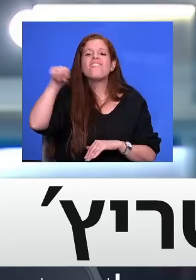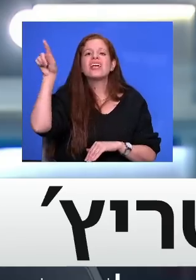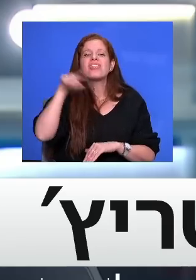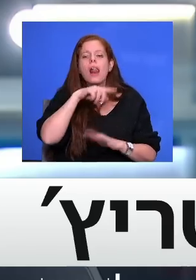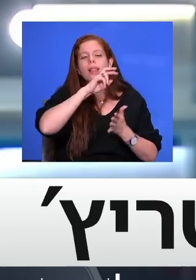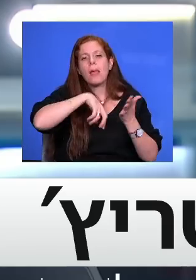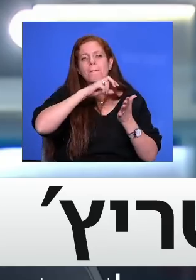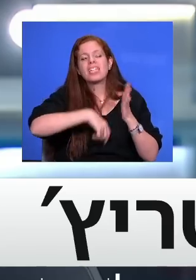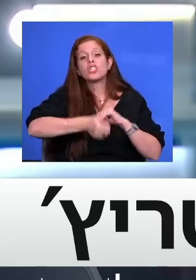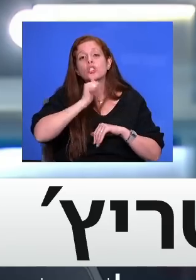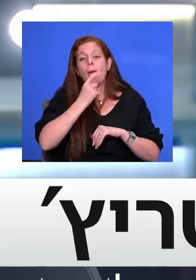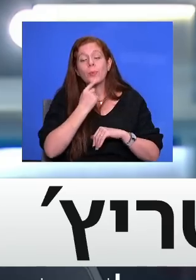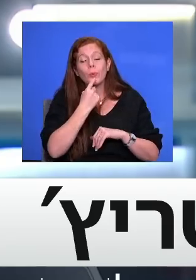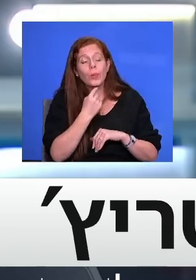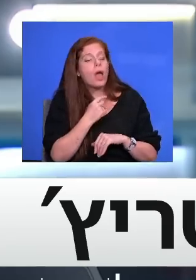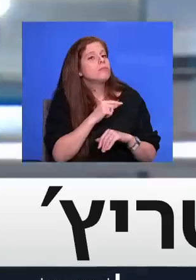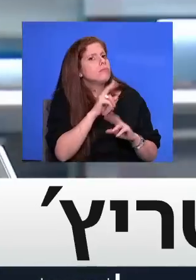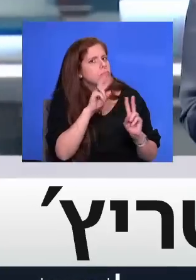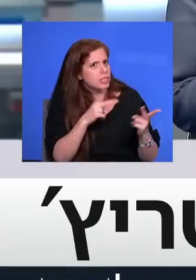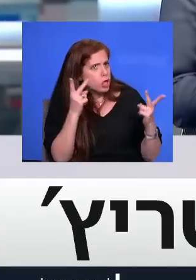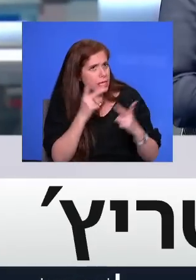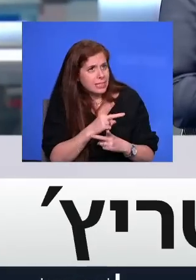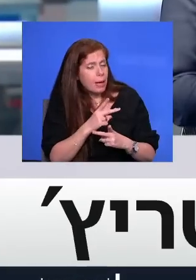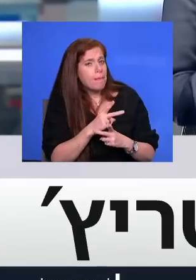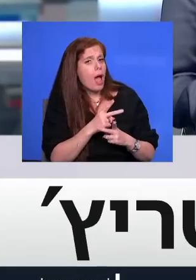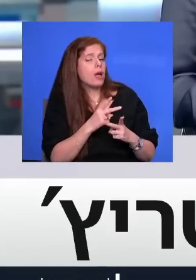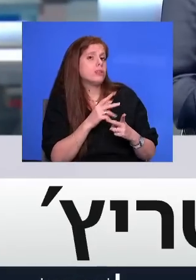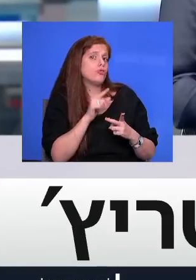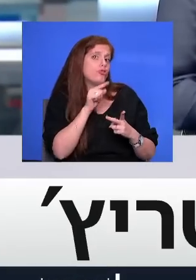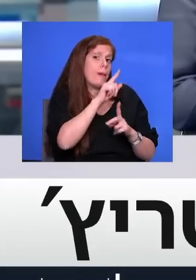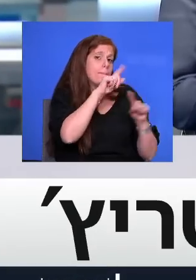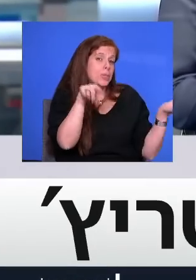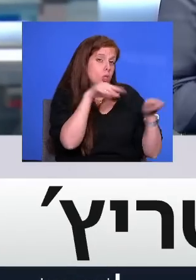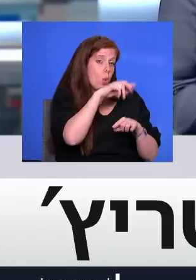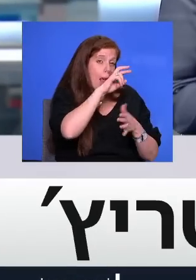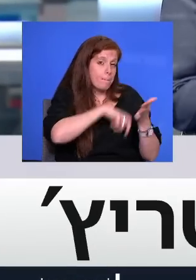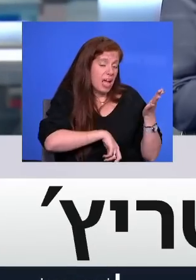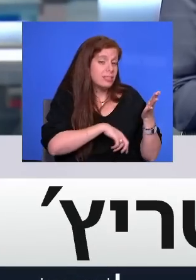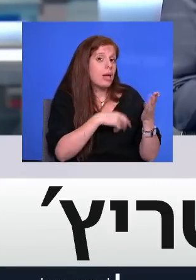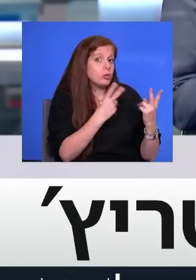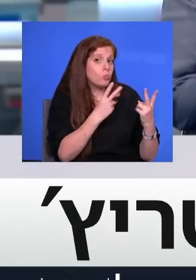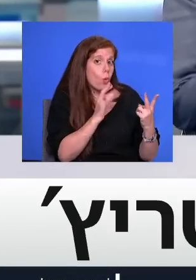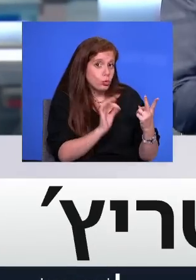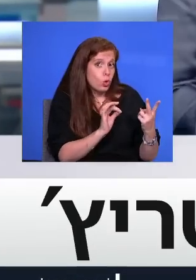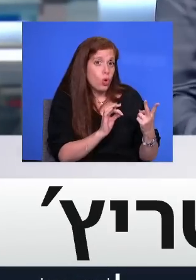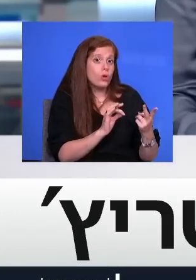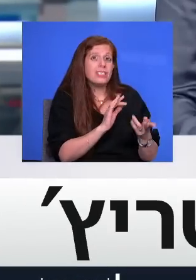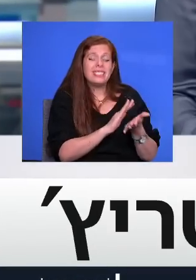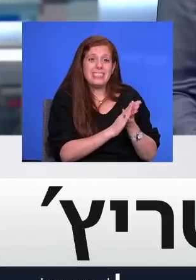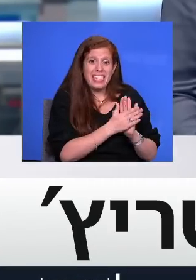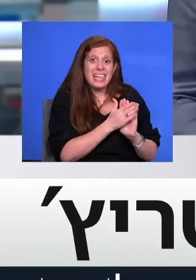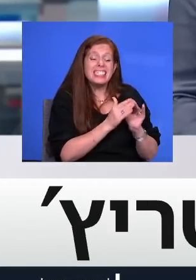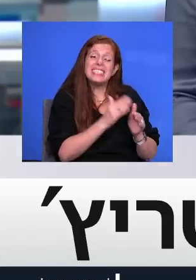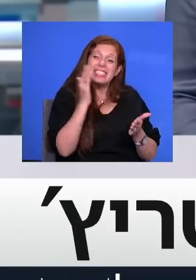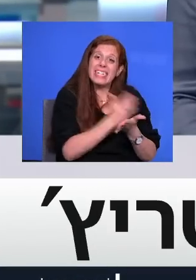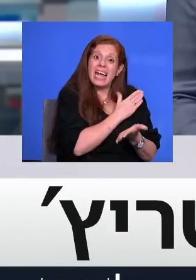קטי דור, ראש תחום הבריאות. יש הסכמה, קטי, מקצה לקצה שביטול המס הזה, המשמעות שלו הוא גזר דין מוות, כך הם מגדירים אותו, עד כדי